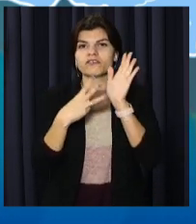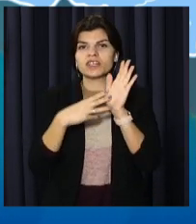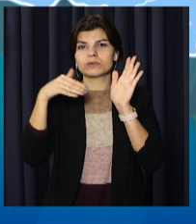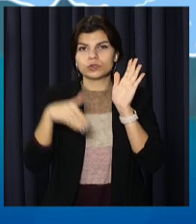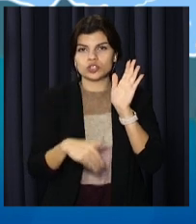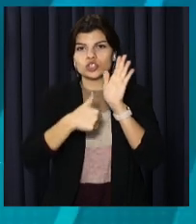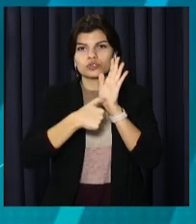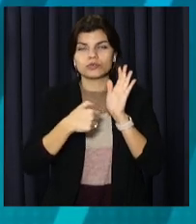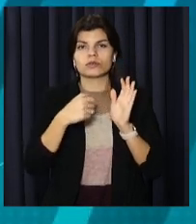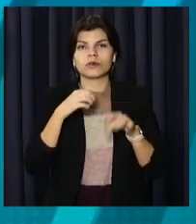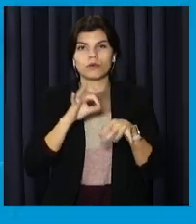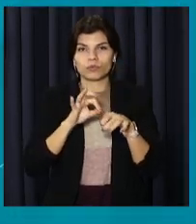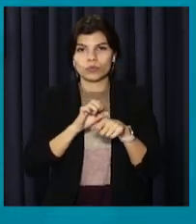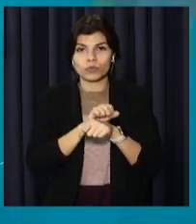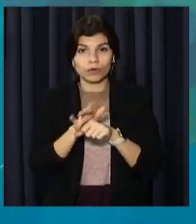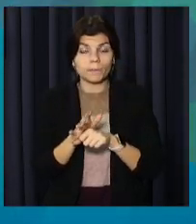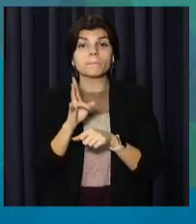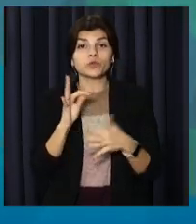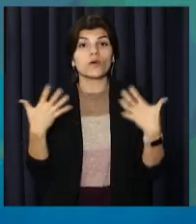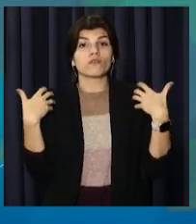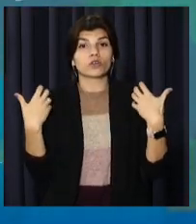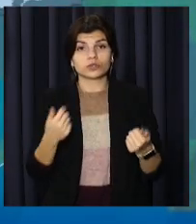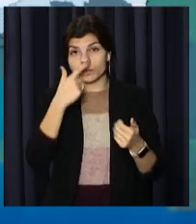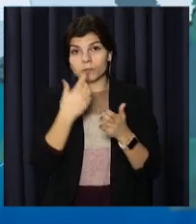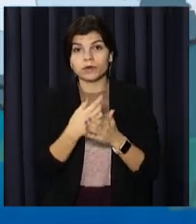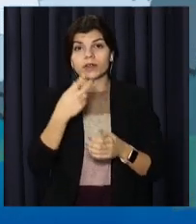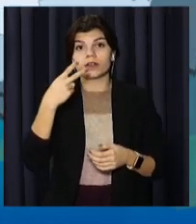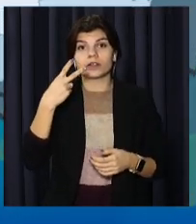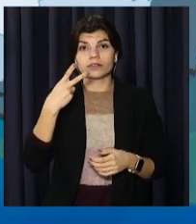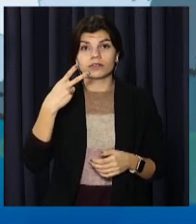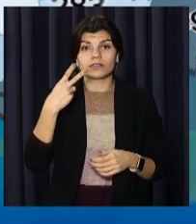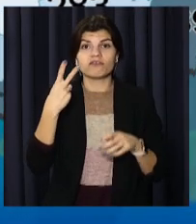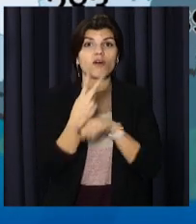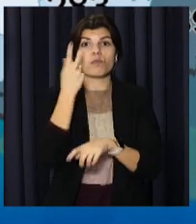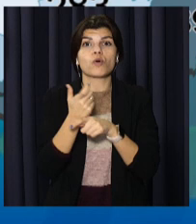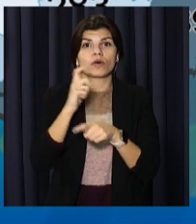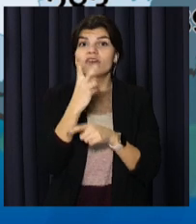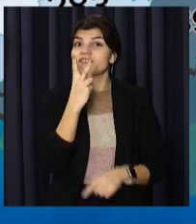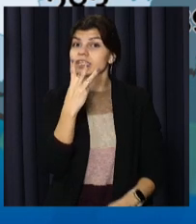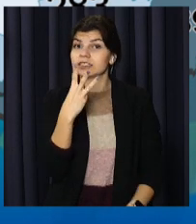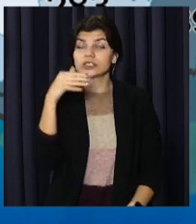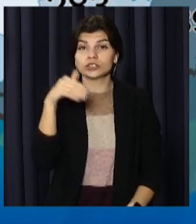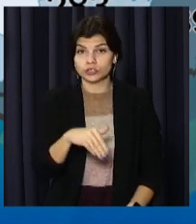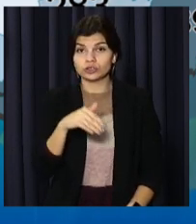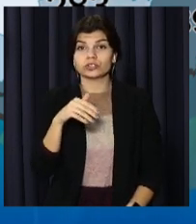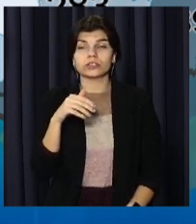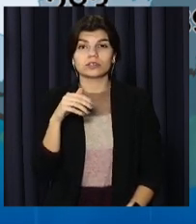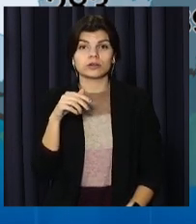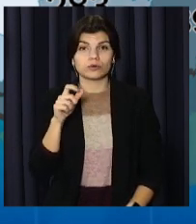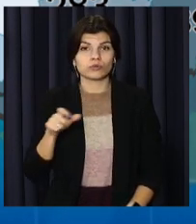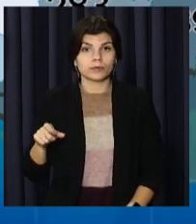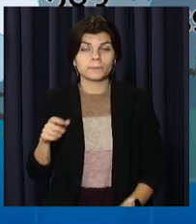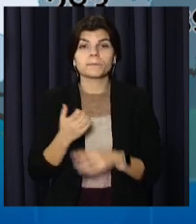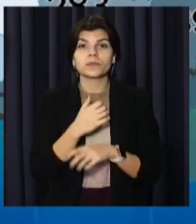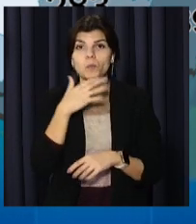8600 випадків коронавірусу. Натомість одужали майже у 2,5 рази більше – 23 тисячі пацієнтів. Відтак,